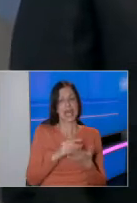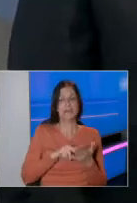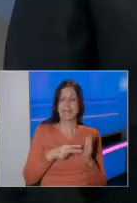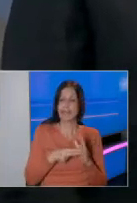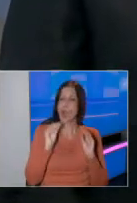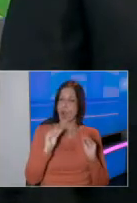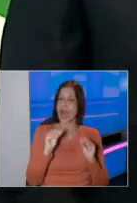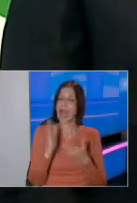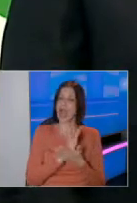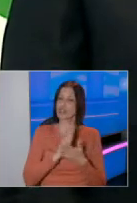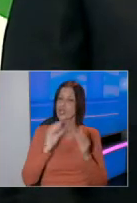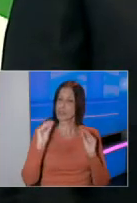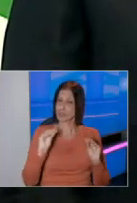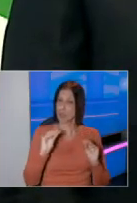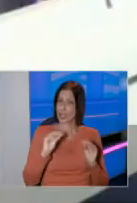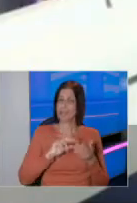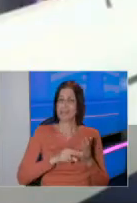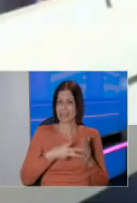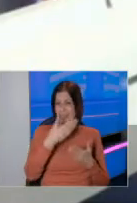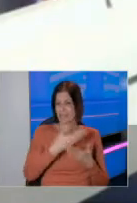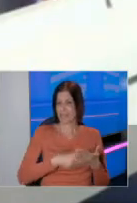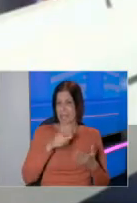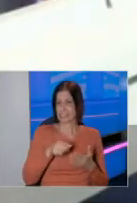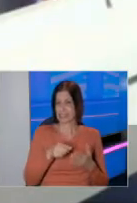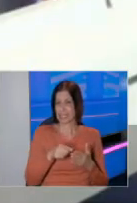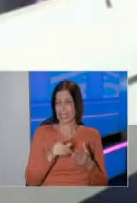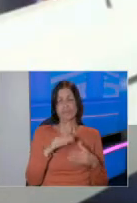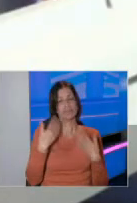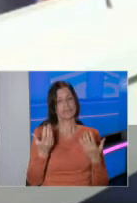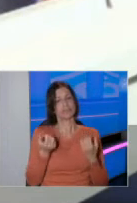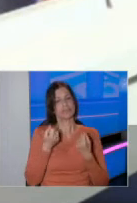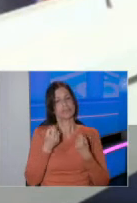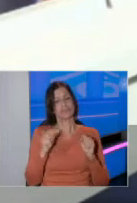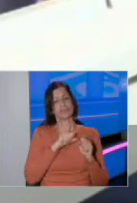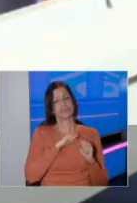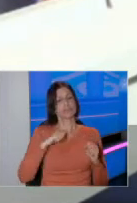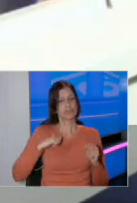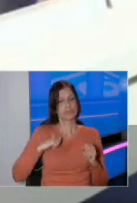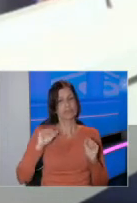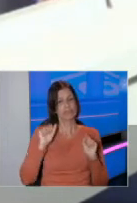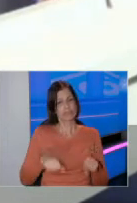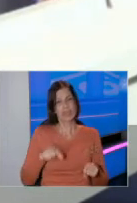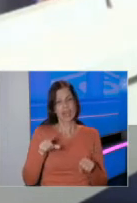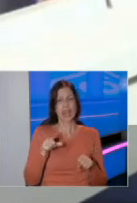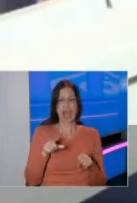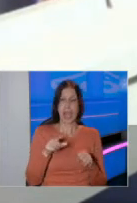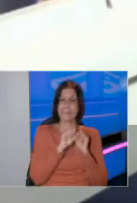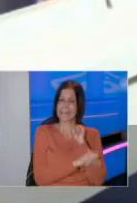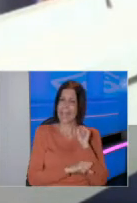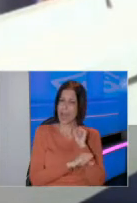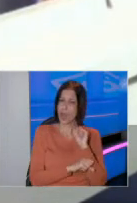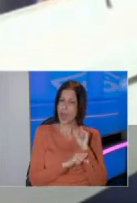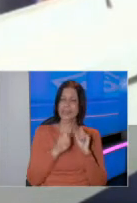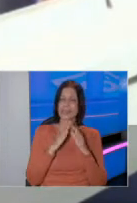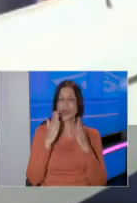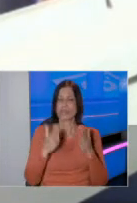מורים, ובמתווה הזה ניתנת אוטונומיה כלשהי למכללות ולאוניברסיטאות,